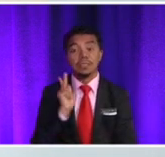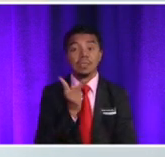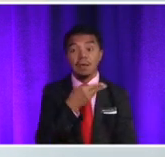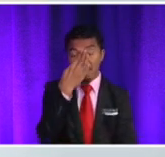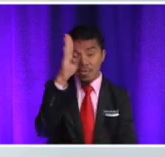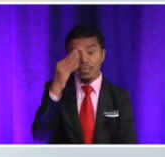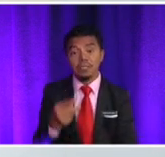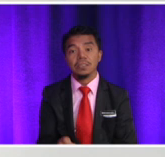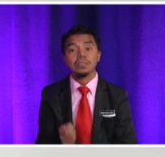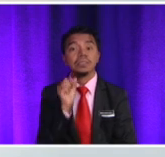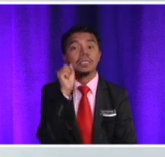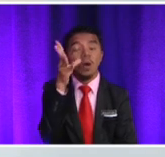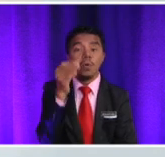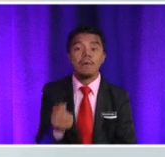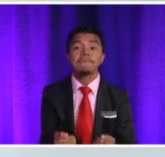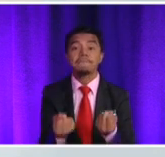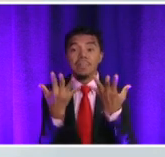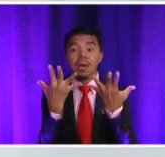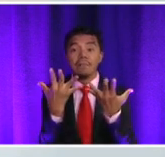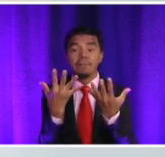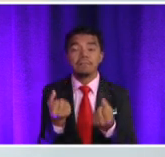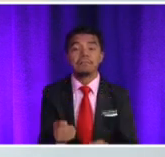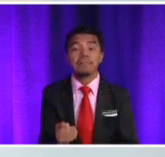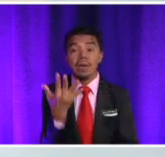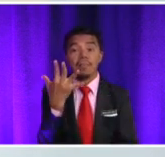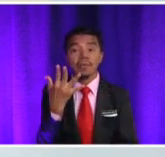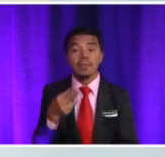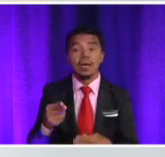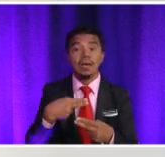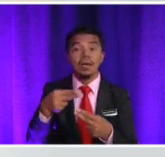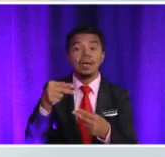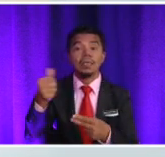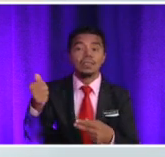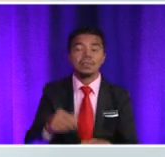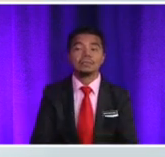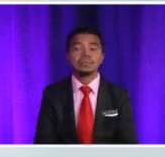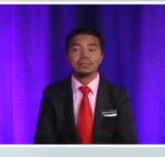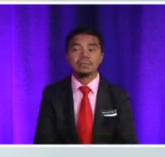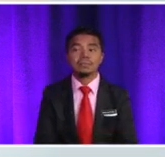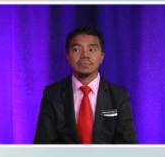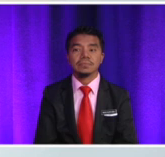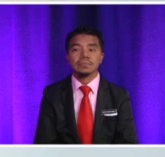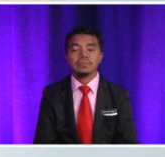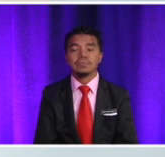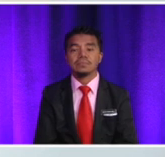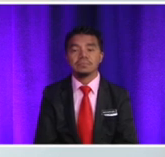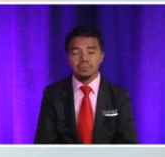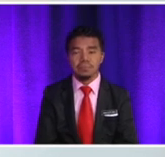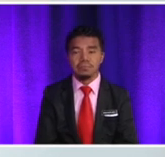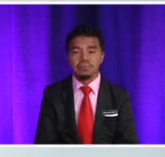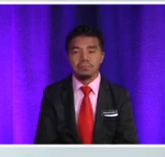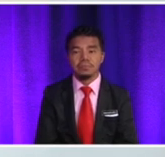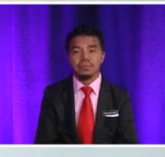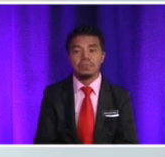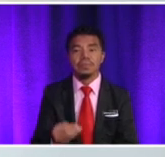jadi menyebabkan mahal dengan menu yang agak terlihat seperti ada